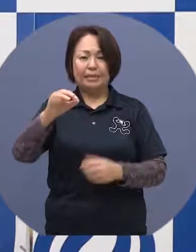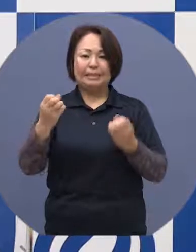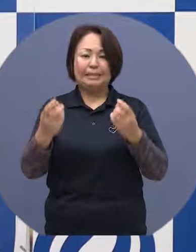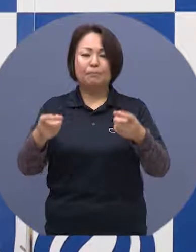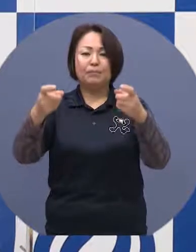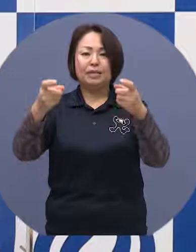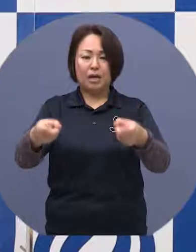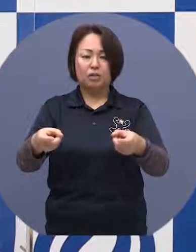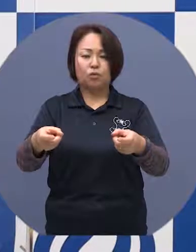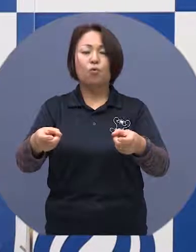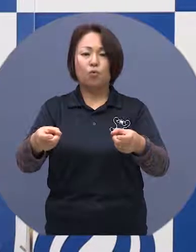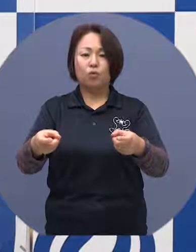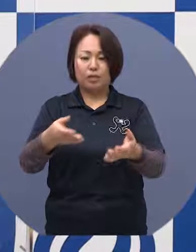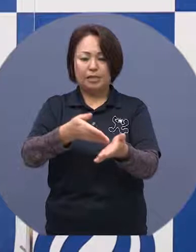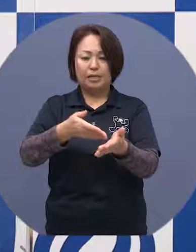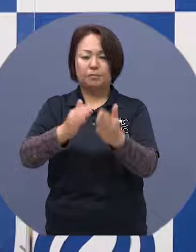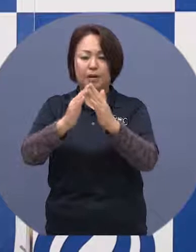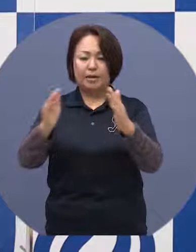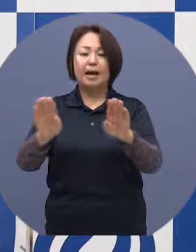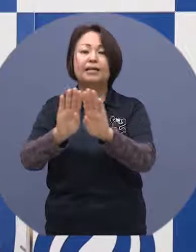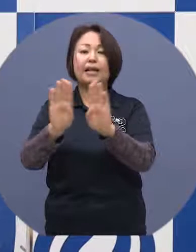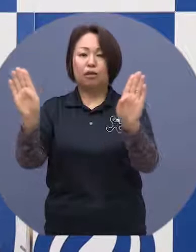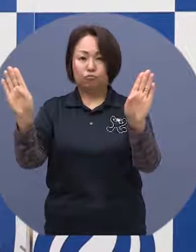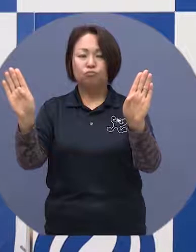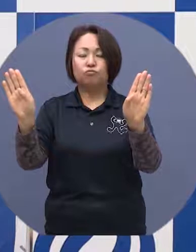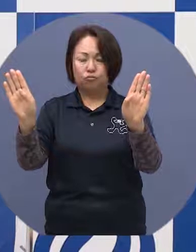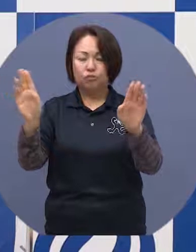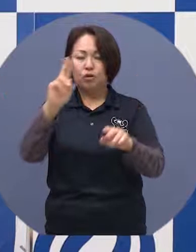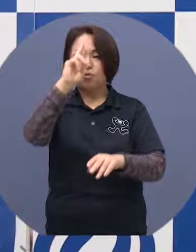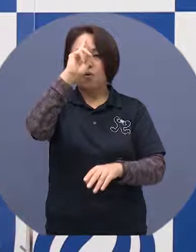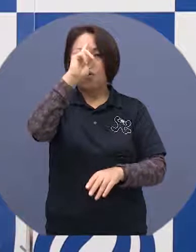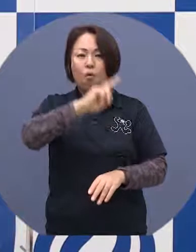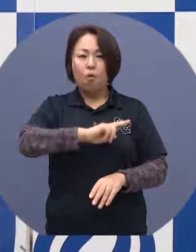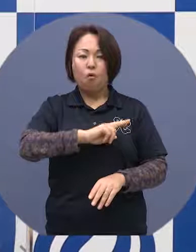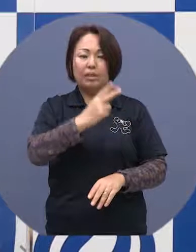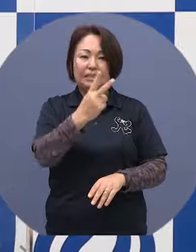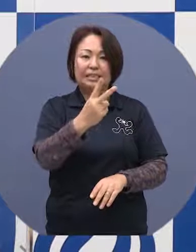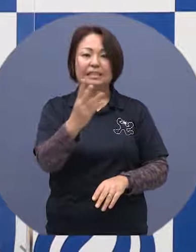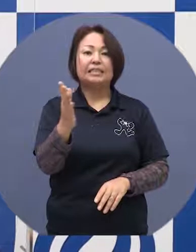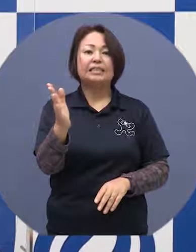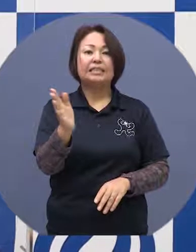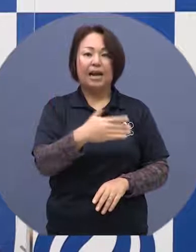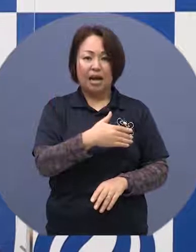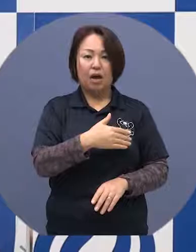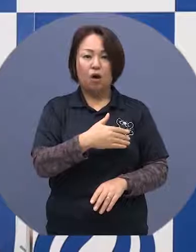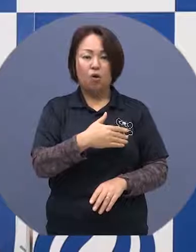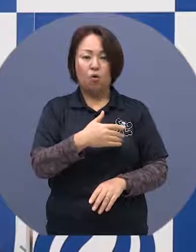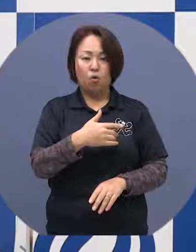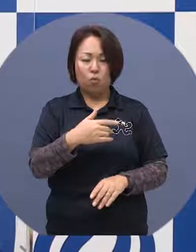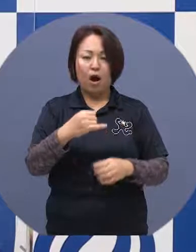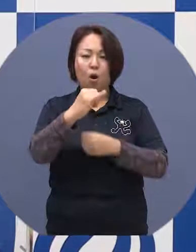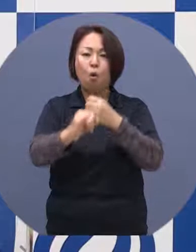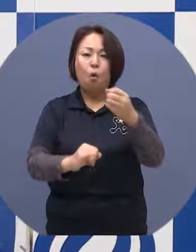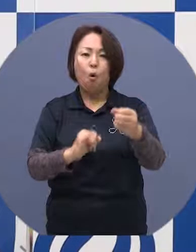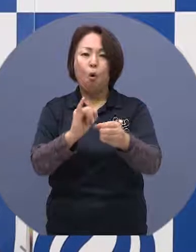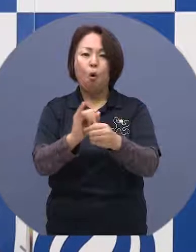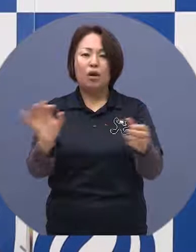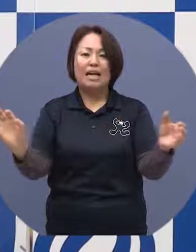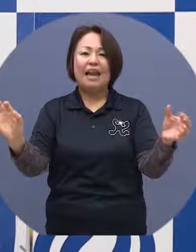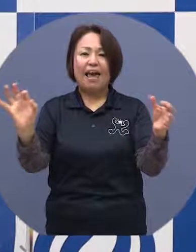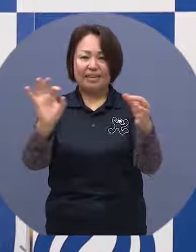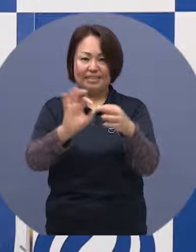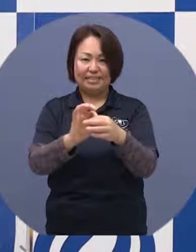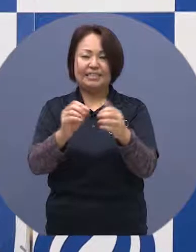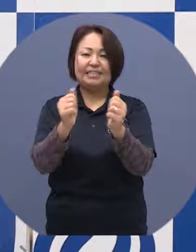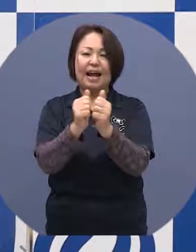会を行いたいと考えております午後からアワー主に力でありますがオンライン会議方式での説明会を